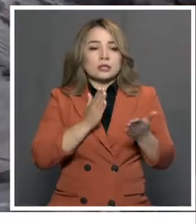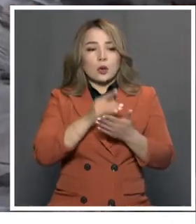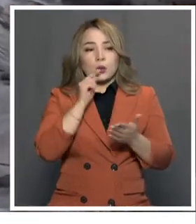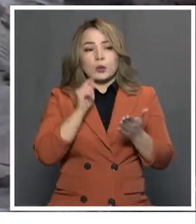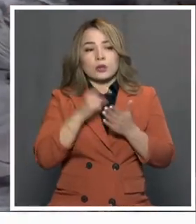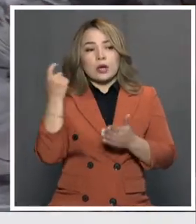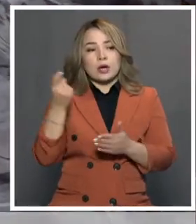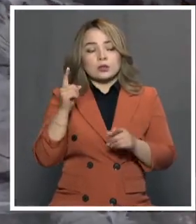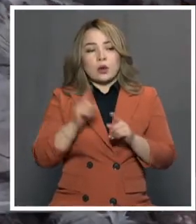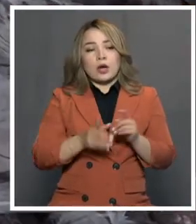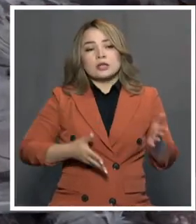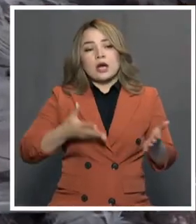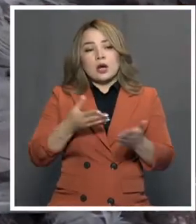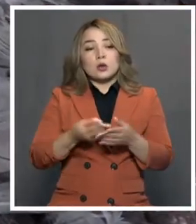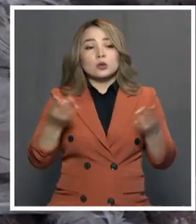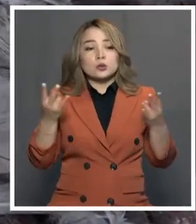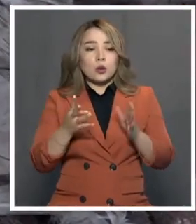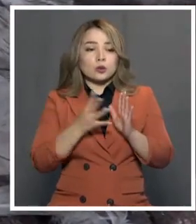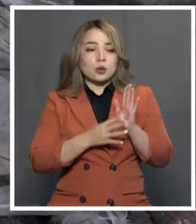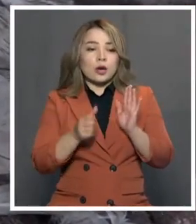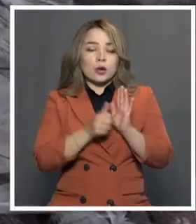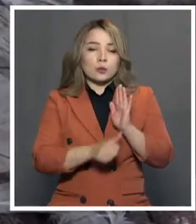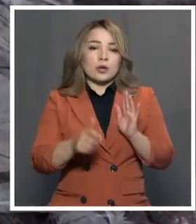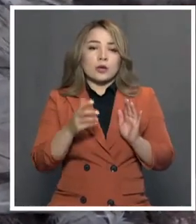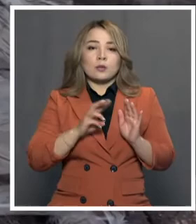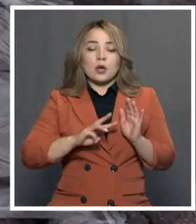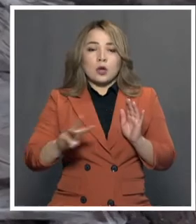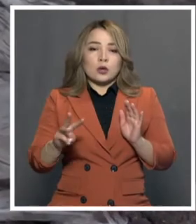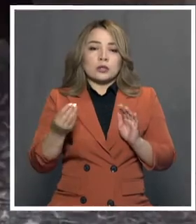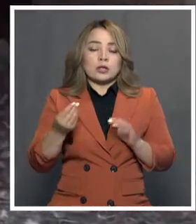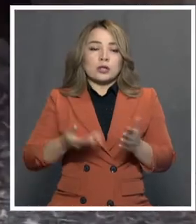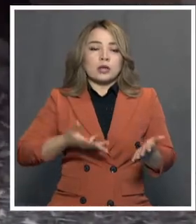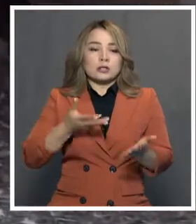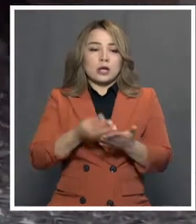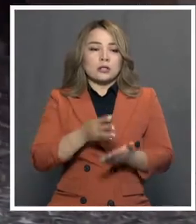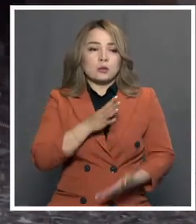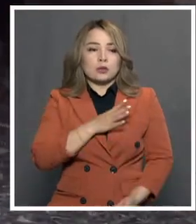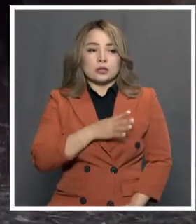және құс иелеріне өтемақы төлеу үшін 960 миллион теңгеден артық қаражат бөлінді.